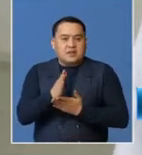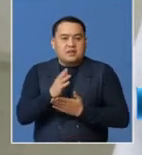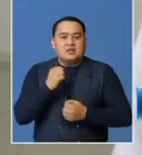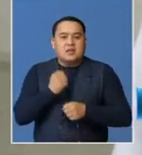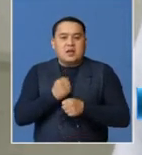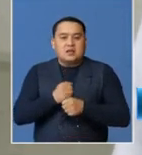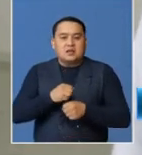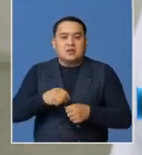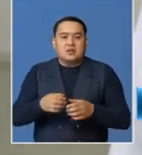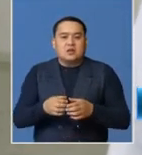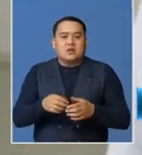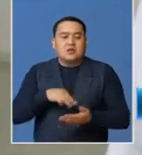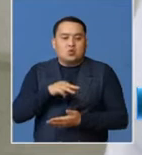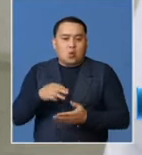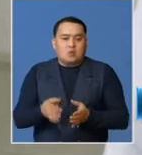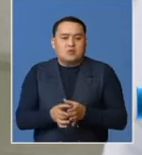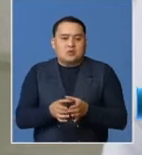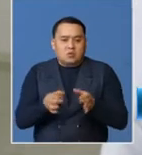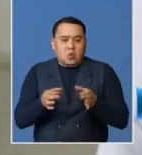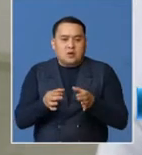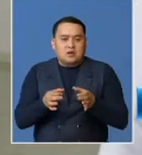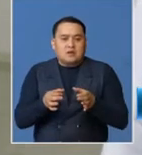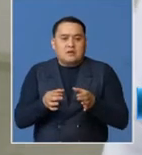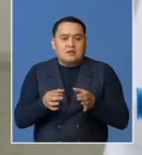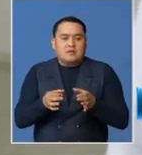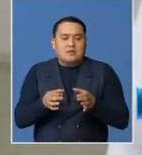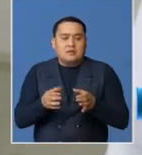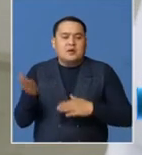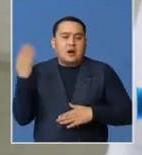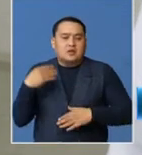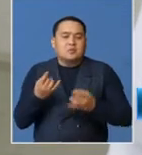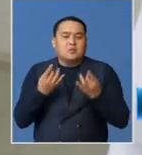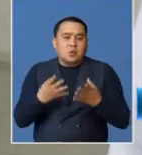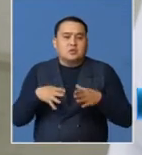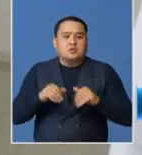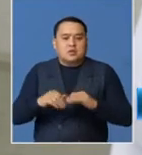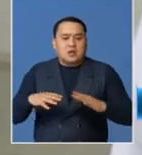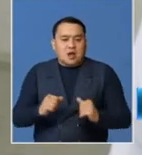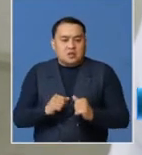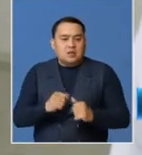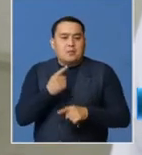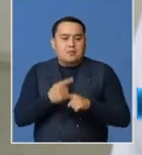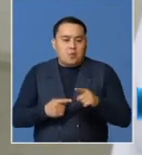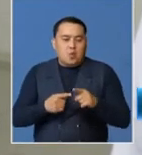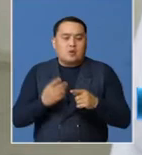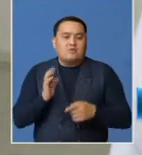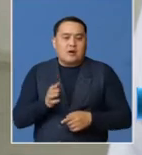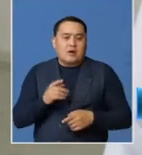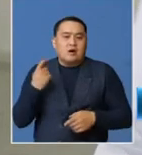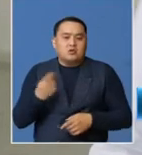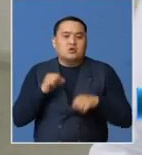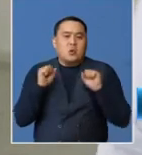делаем тарталетки и начинаем уже идти к полуфабрикатам. Раньше мы просто делали тесто, теперь мы делаем полуфабрикат, который хозяйки